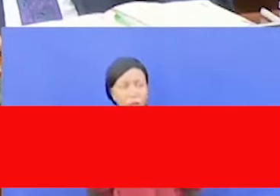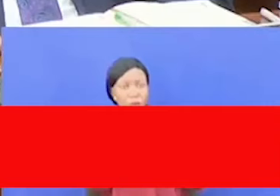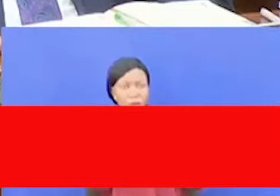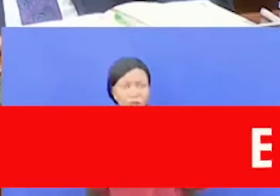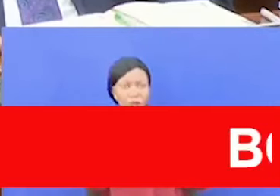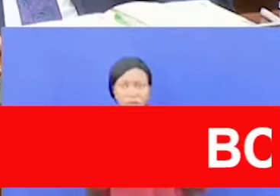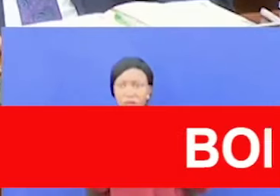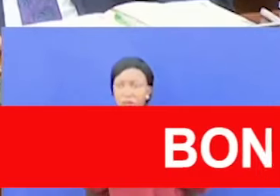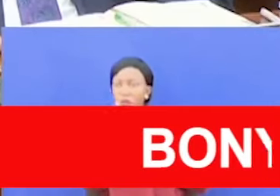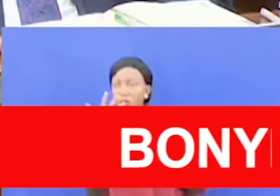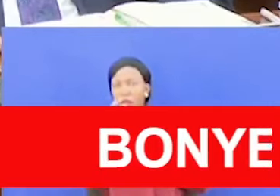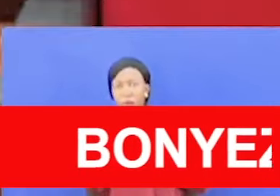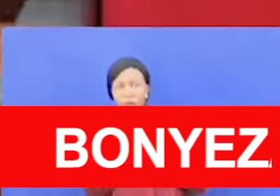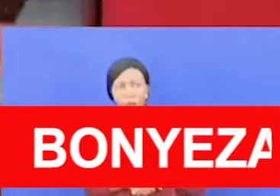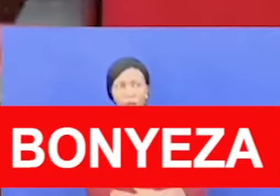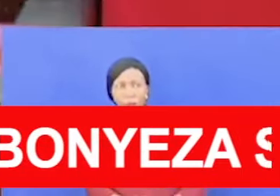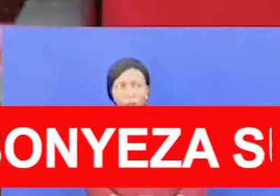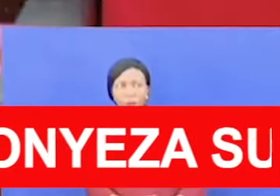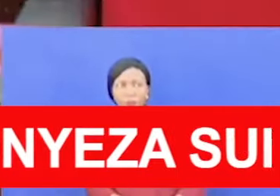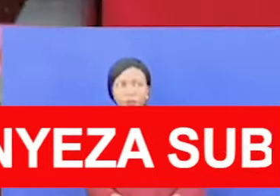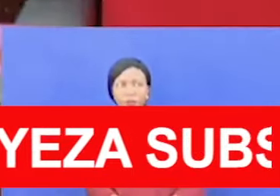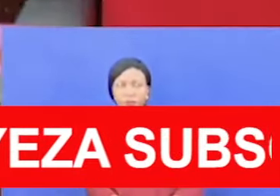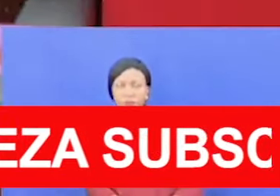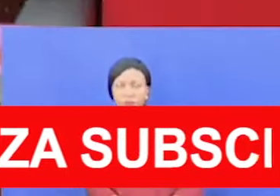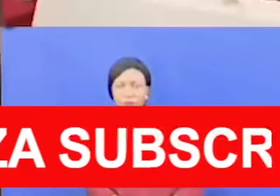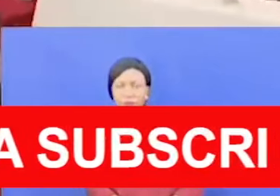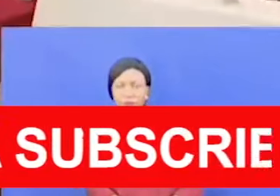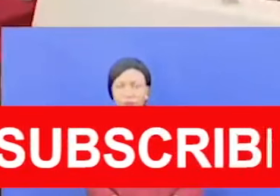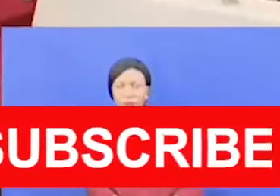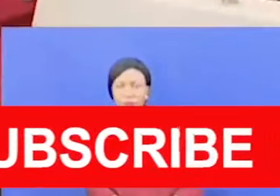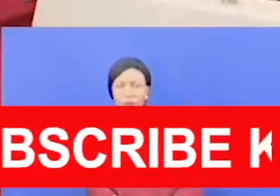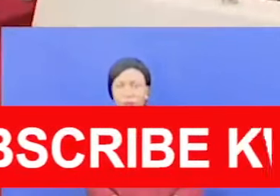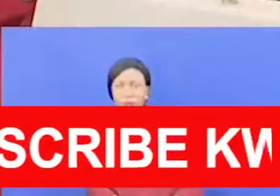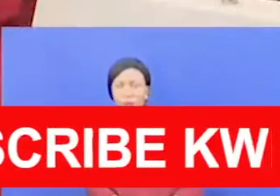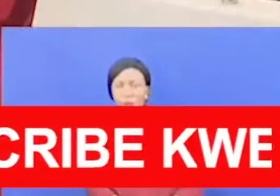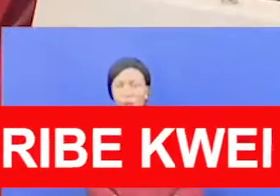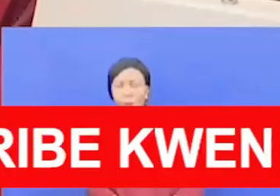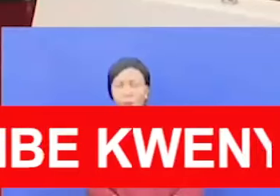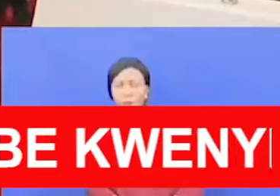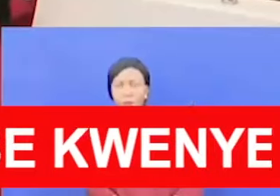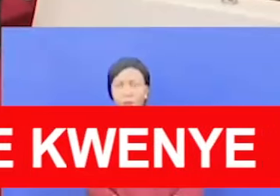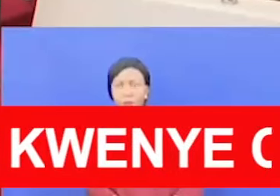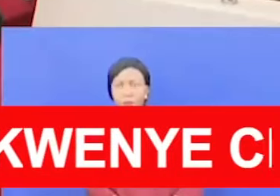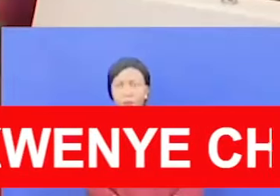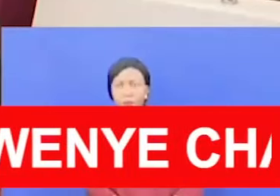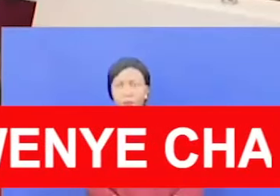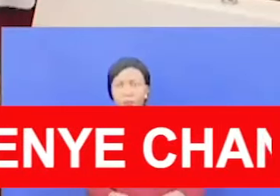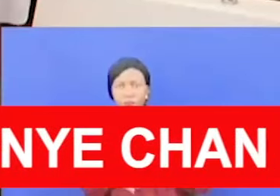kuomba. Asante sana mheshimiwa Sanga. Nashukuru mheshimiwa Sanga, nadhani umepata majibu.